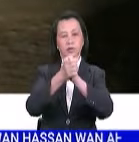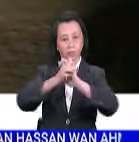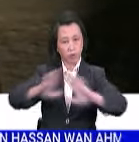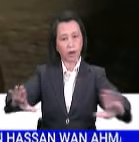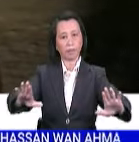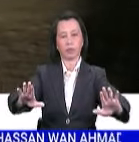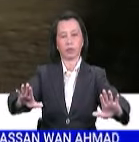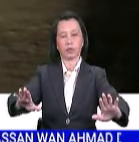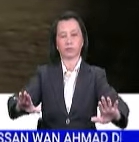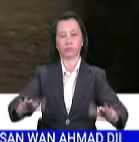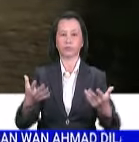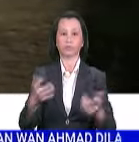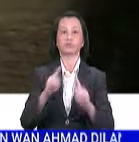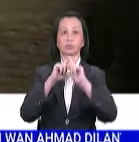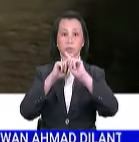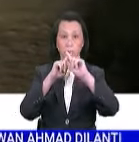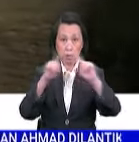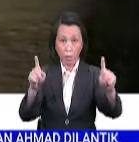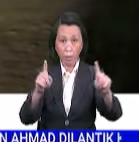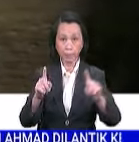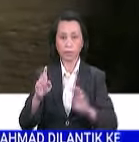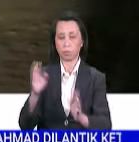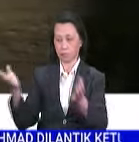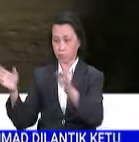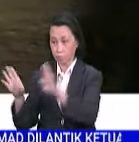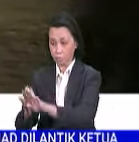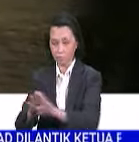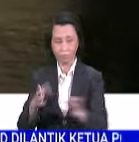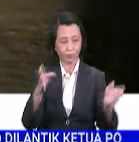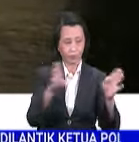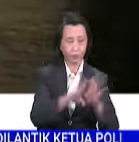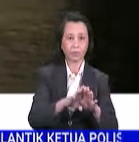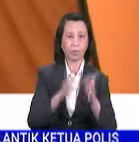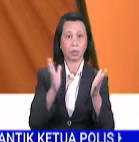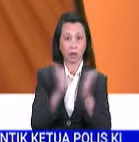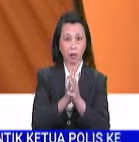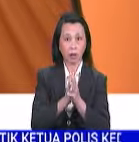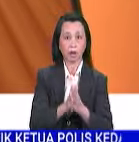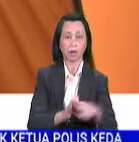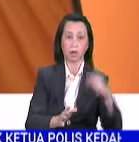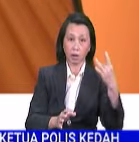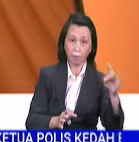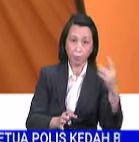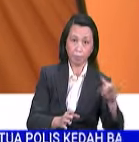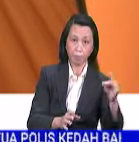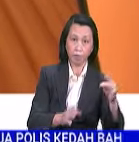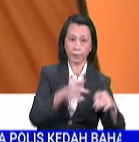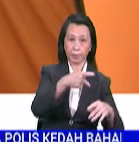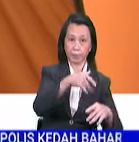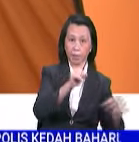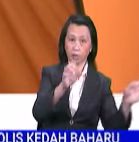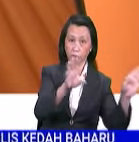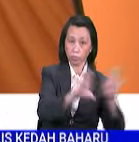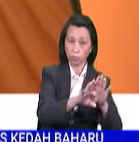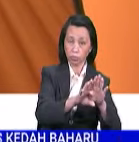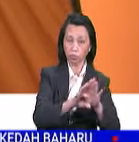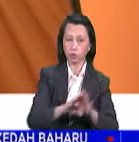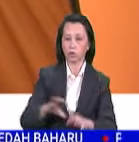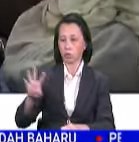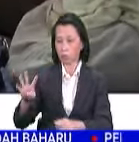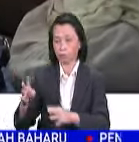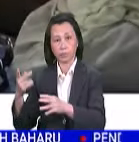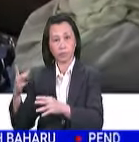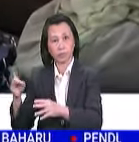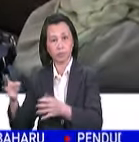selamat. Walau bagaimanapun, penutupan 18 PPS di Kota Marudu dan Pitas ini, pusat kawalan